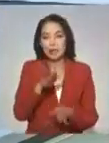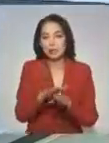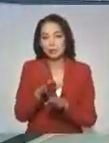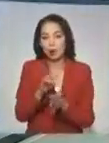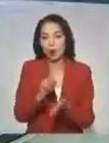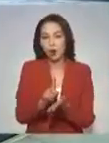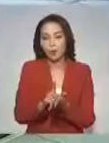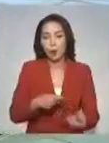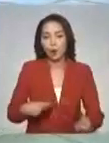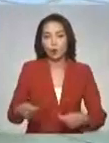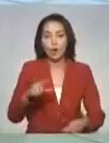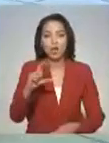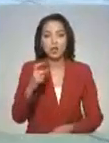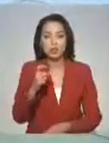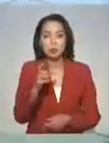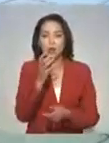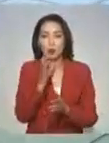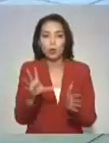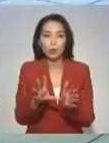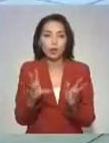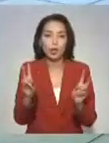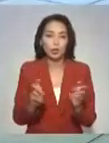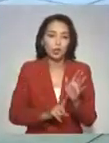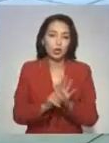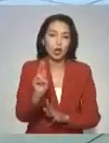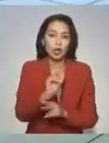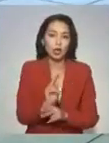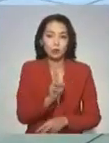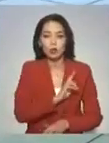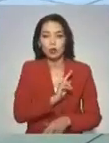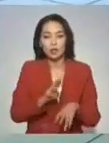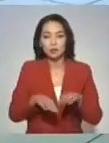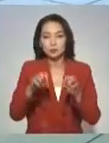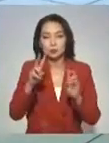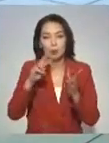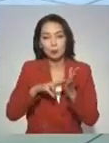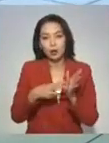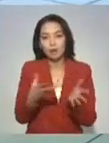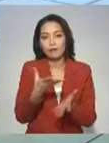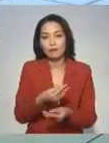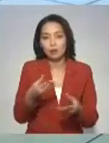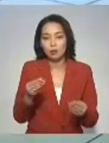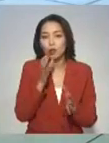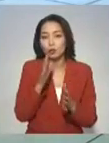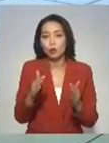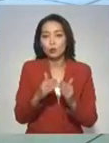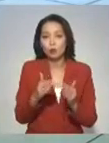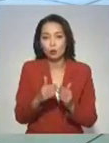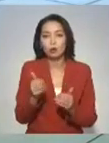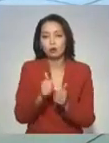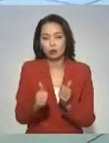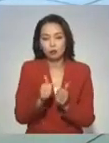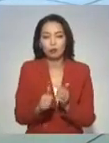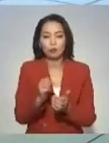обязанности руководителя «Экибастуз Теплоэнерго». Начать ремонтные работы специалисты планируют весной. Пока же тепло в домах горожан периодически